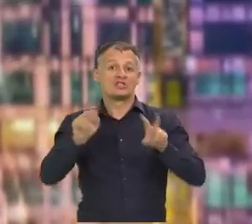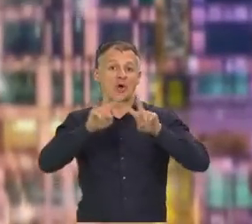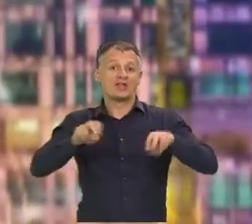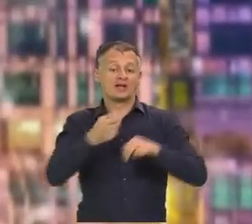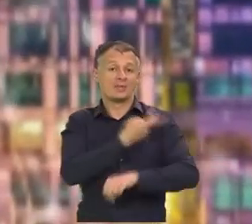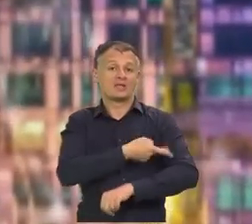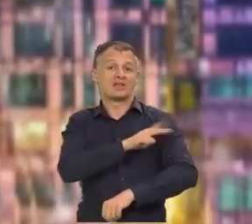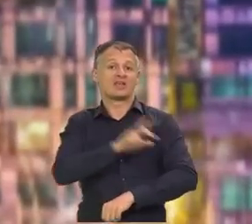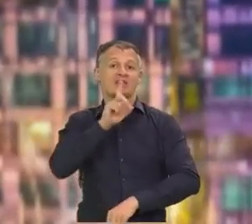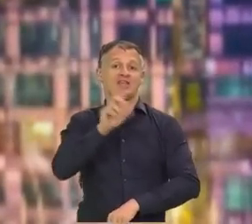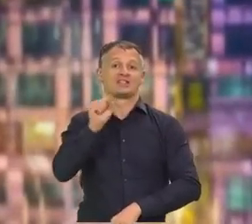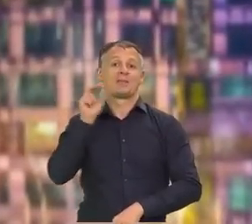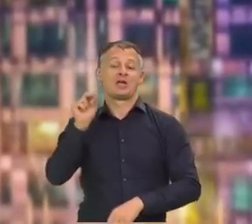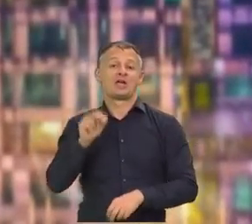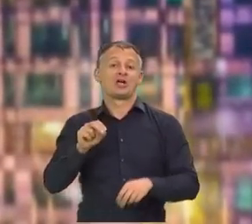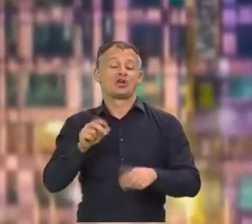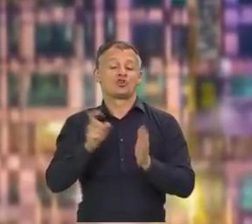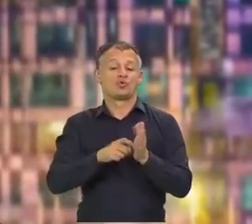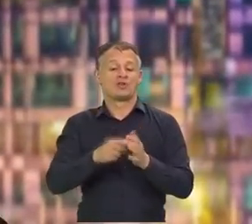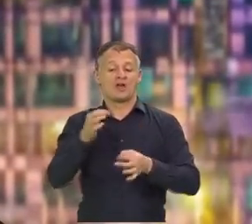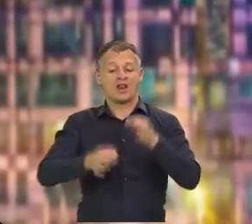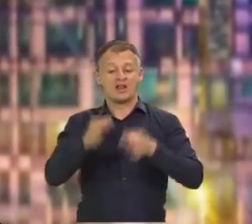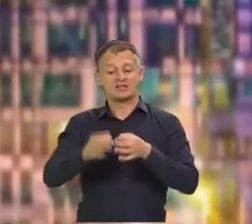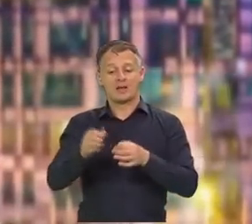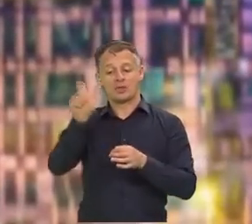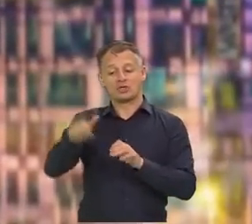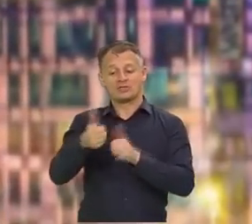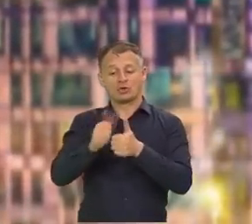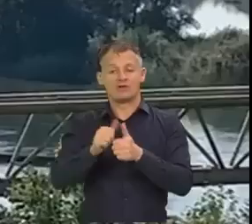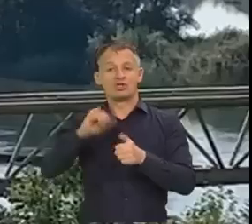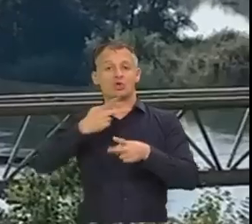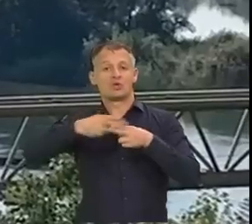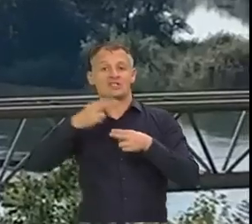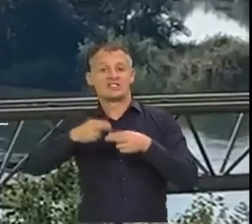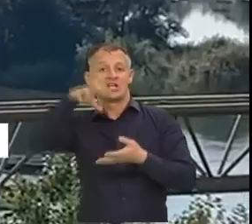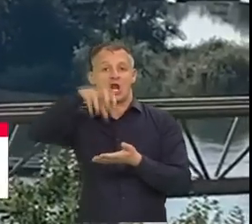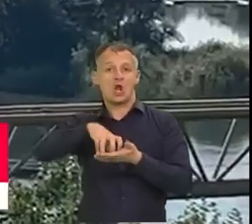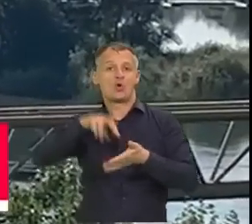reprezentanții DSP au cerut evaluarea sportivilor și igienizarea bazei.